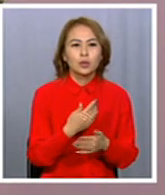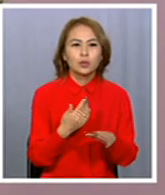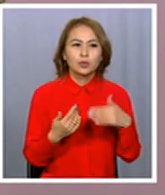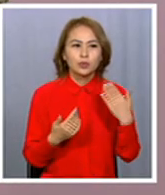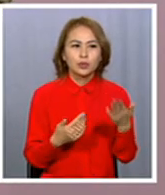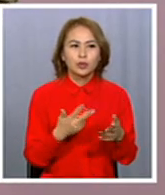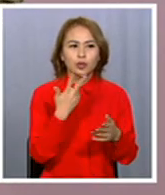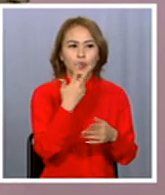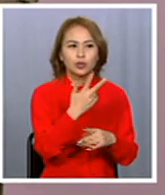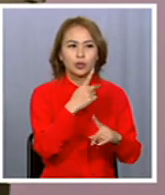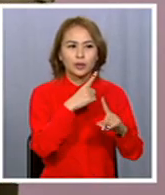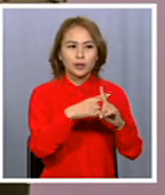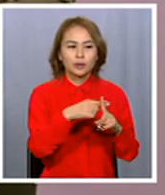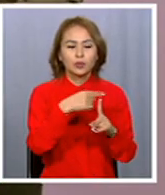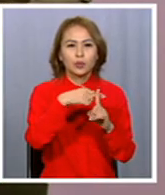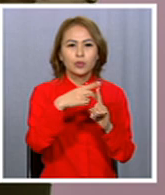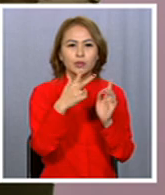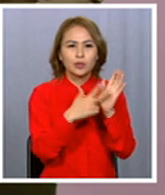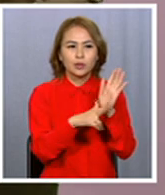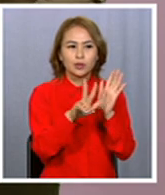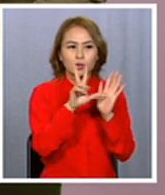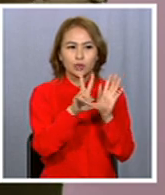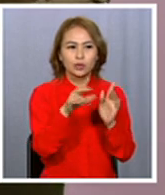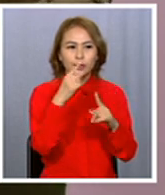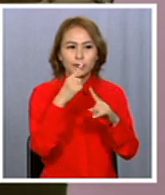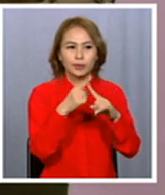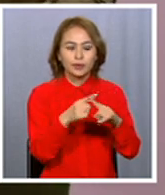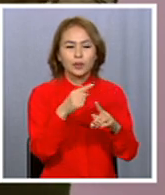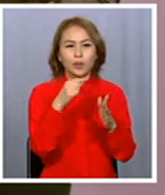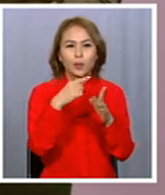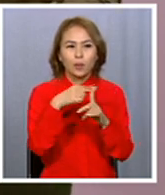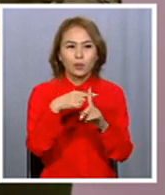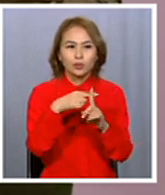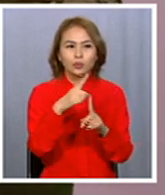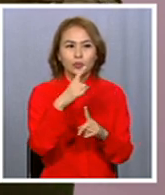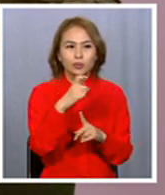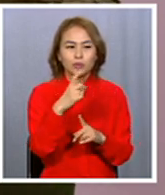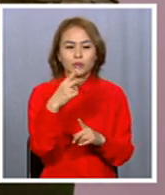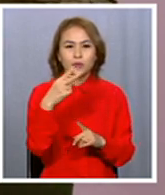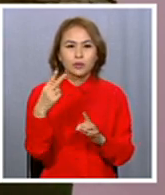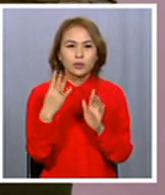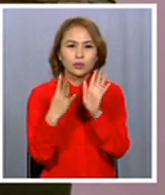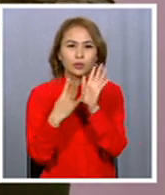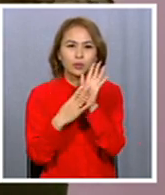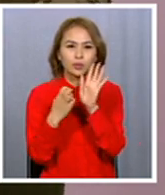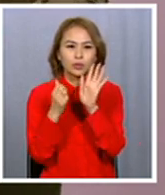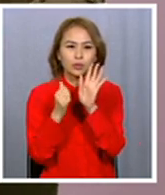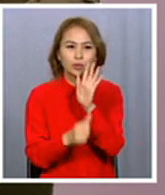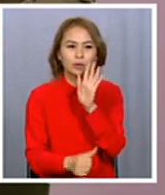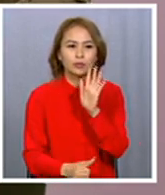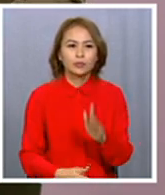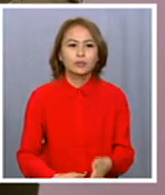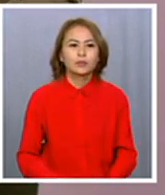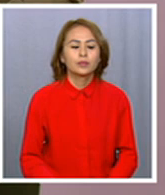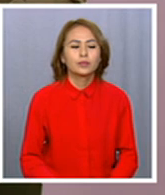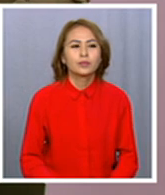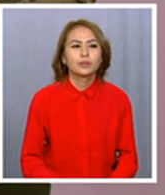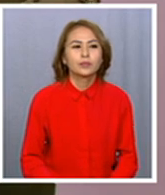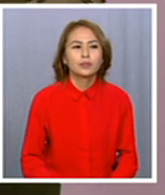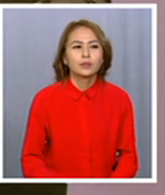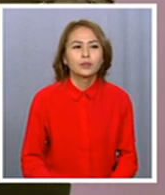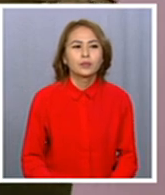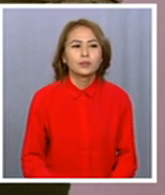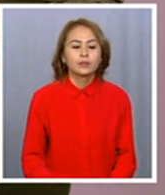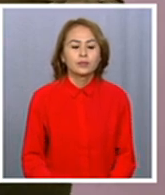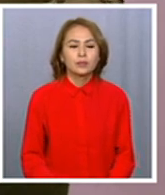3x пен 83x өрнектерін ықшамдаймыз. Себебі айнымалысы бірдей,